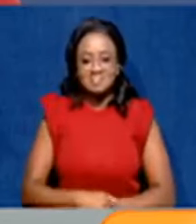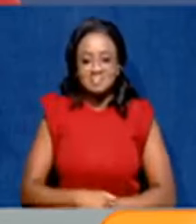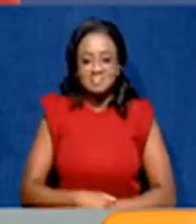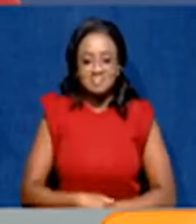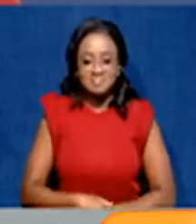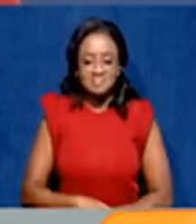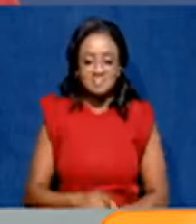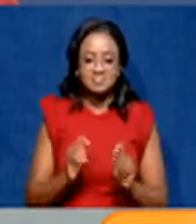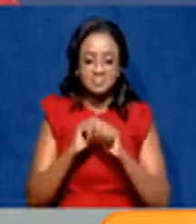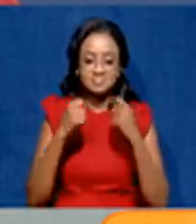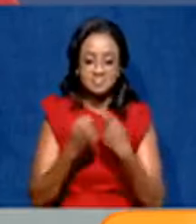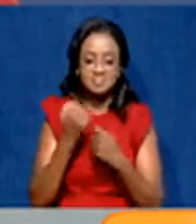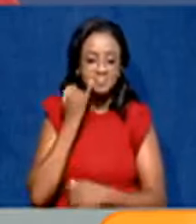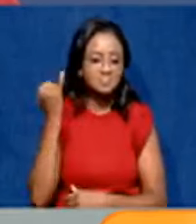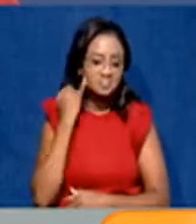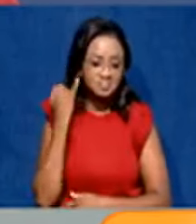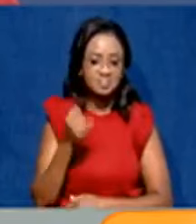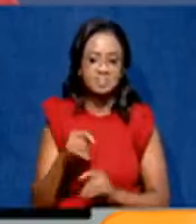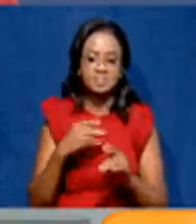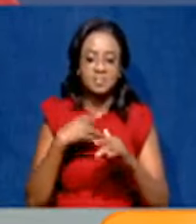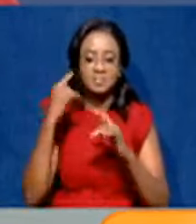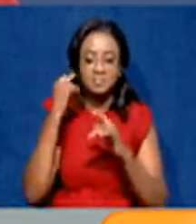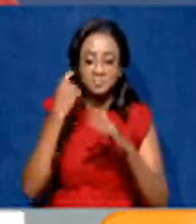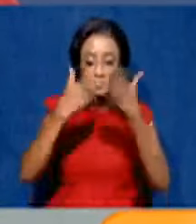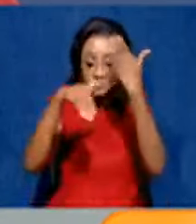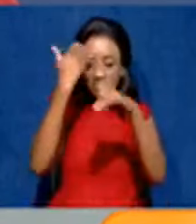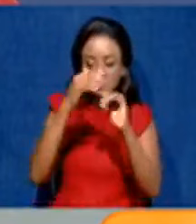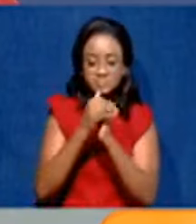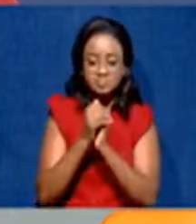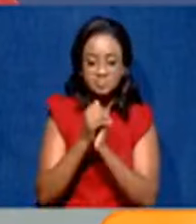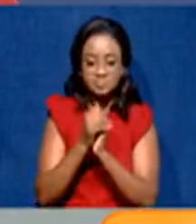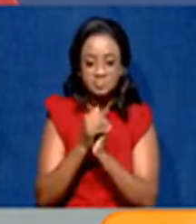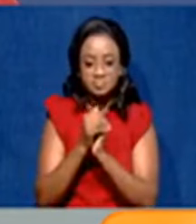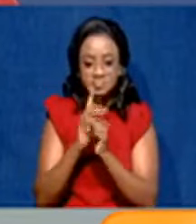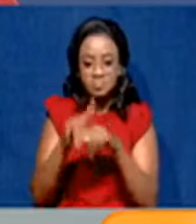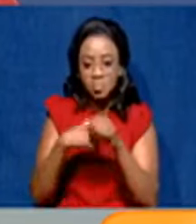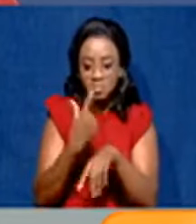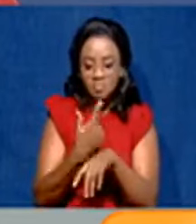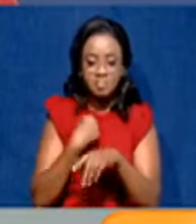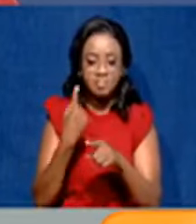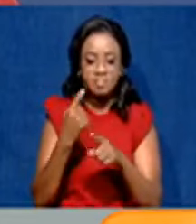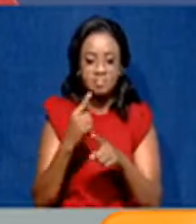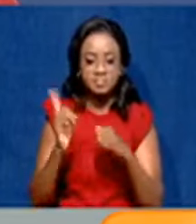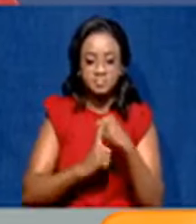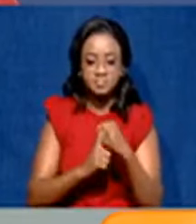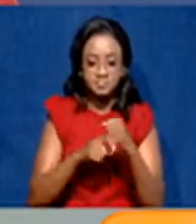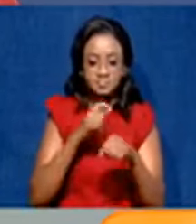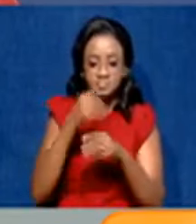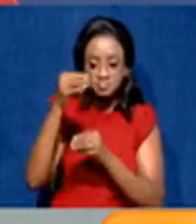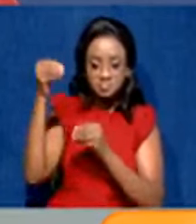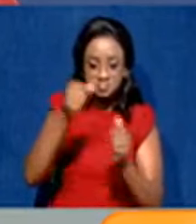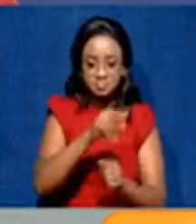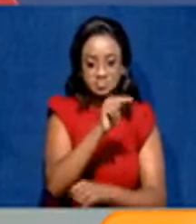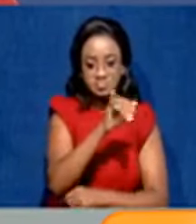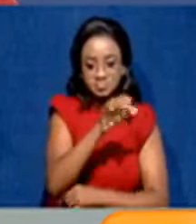timu za Nakuru City Queens na Royal Starlets zimefuzu kwa raundi ya 16 ya mchuano wa FKF kwa wasichana baada ya kuzizamisha NYS Queens na